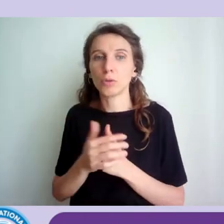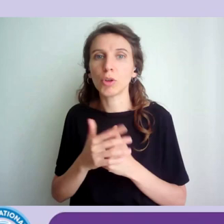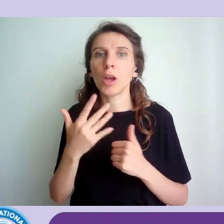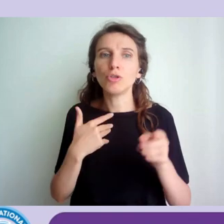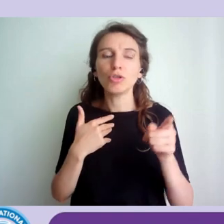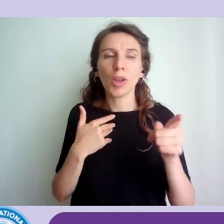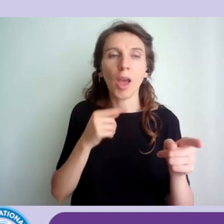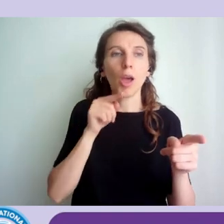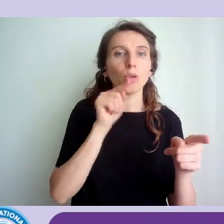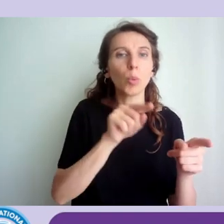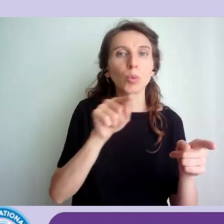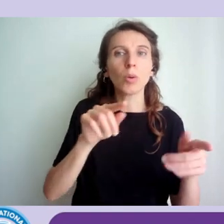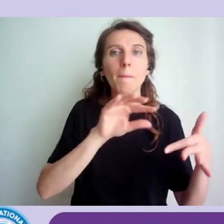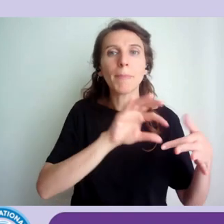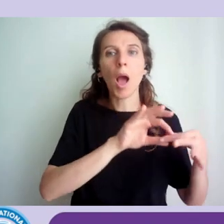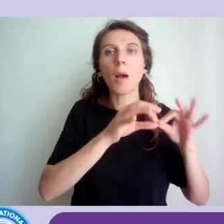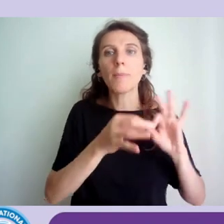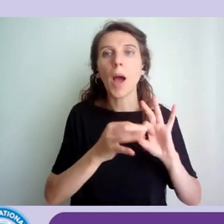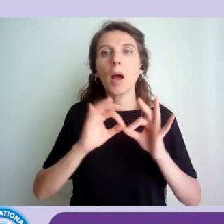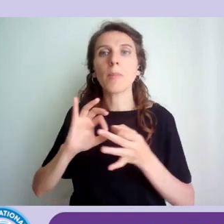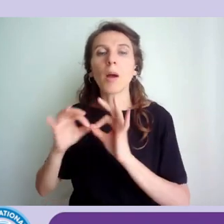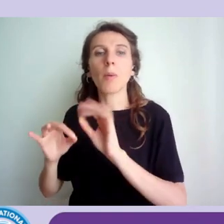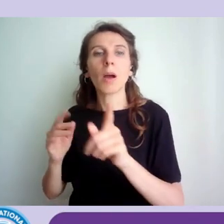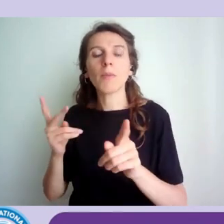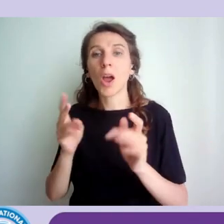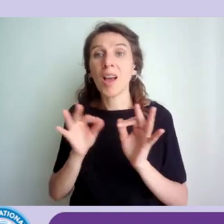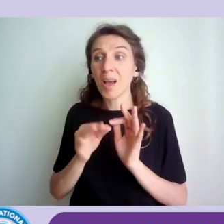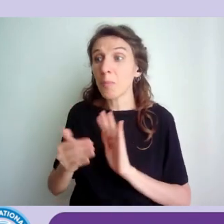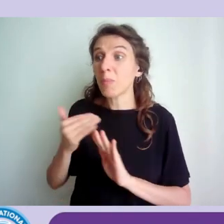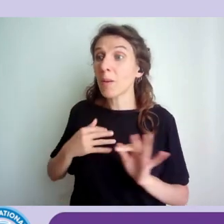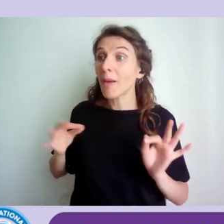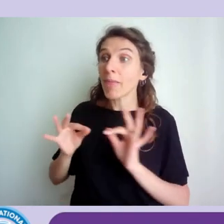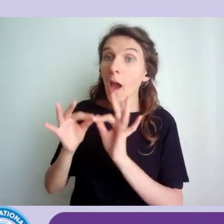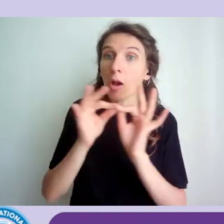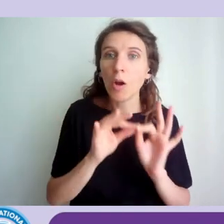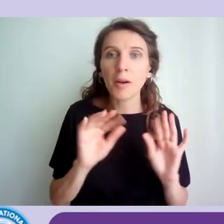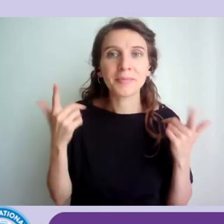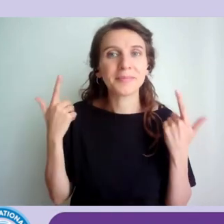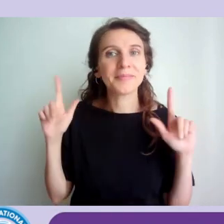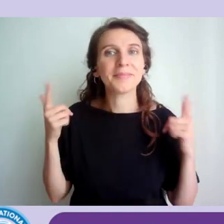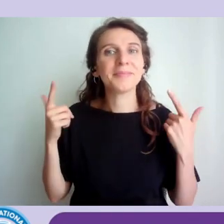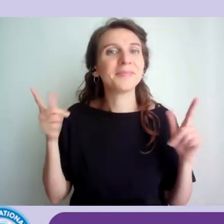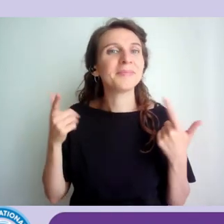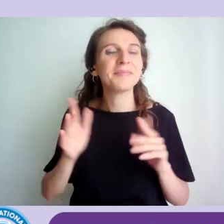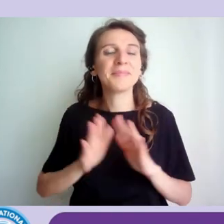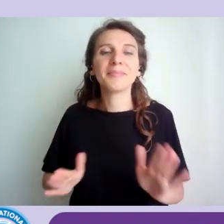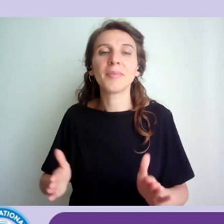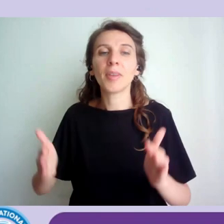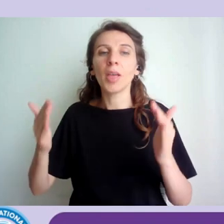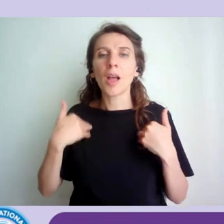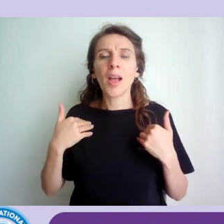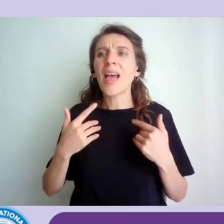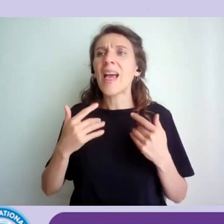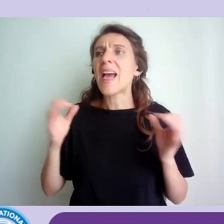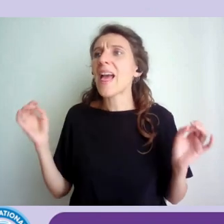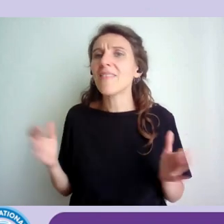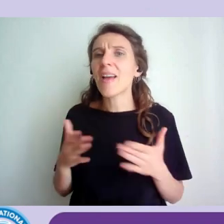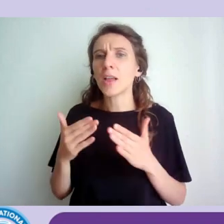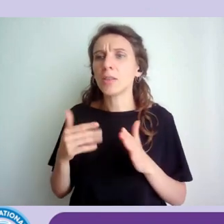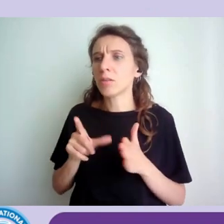tutte le esposizioni e ve lo dico non ci siamo messi d'accordo perché questo è un evento che abbiamo creato in pochissimo